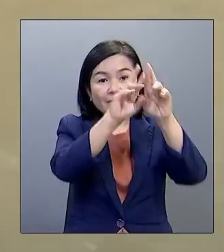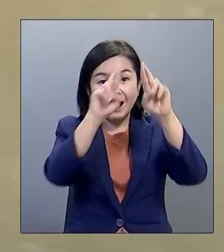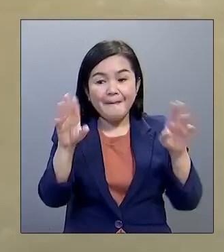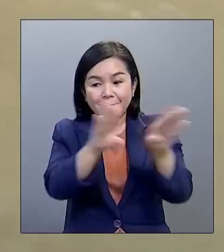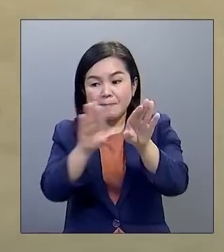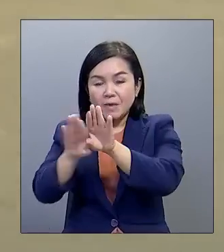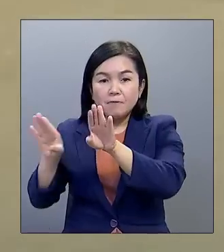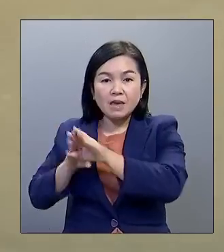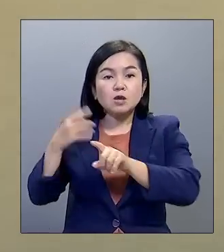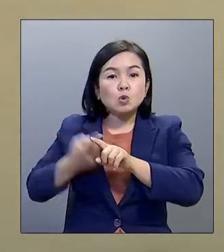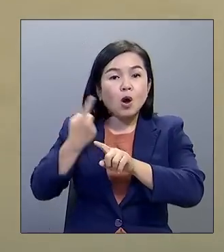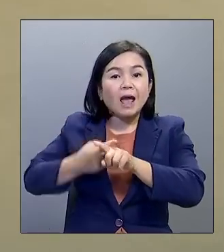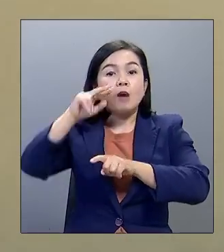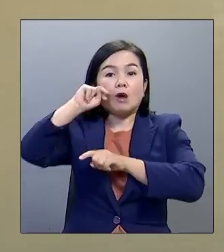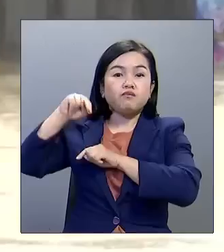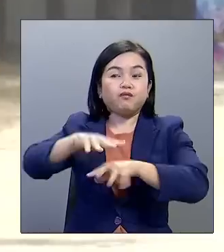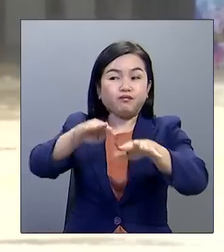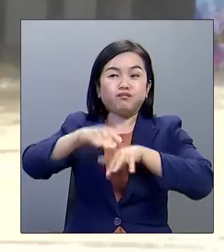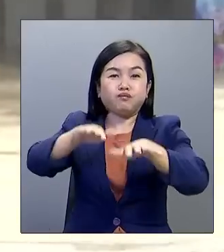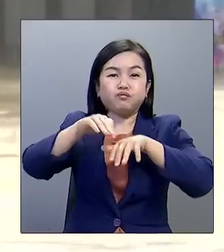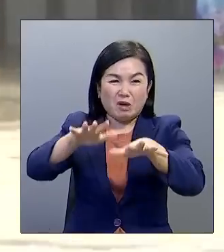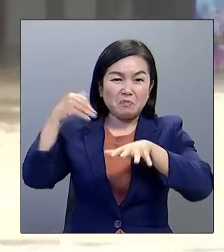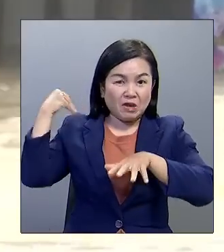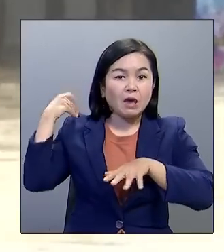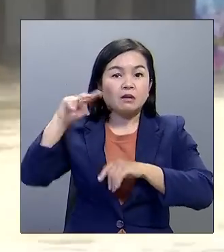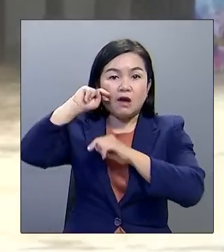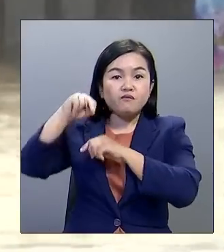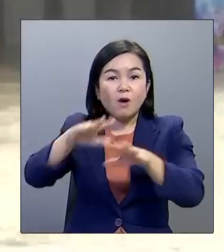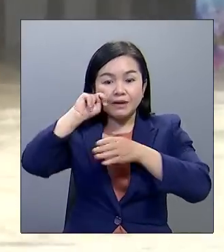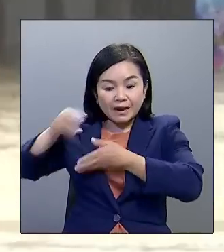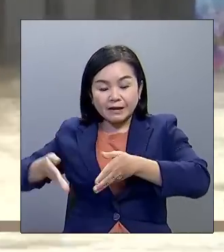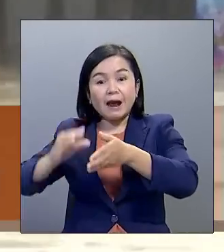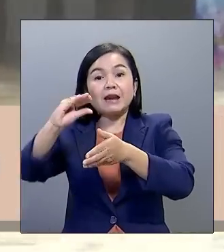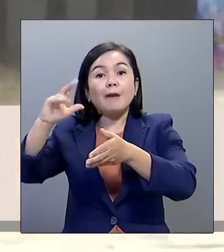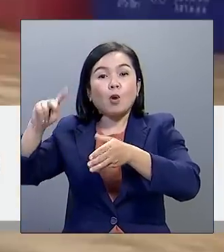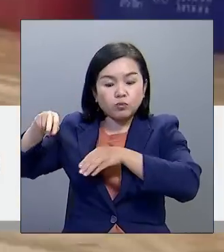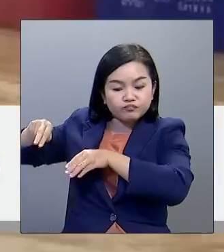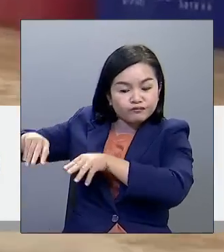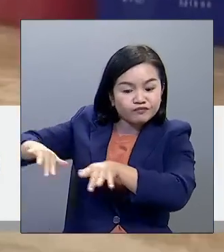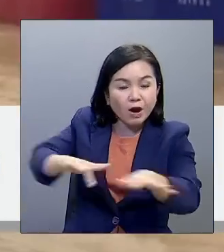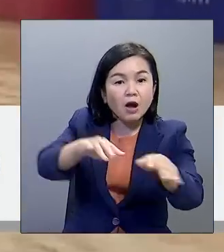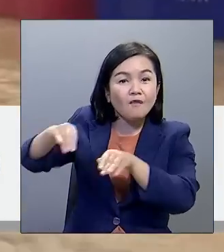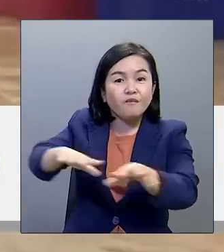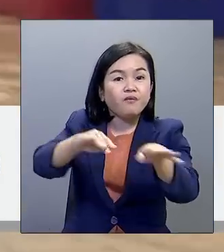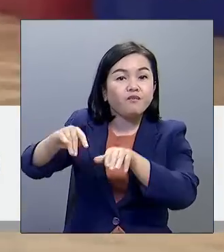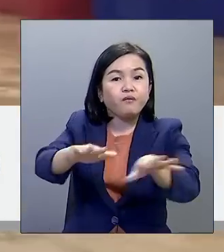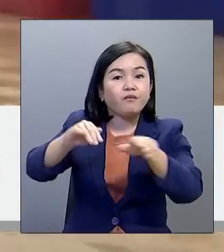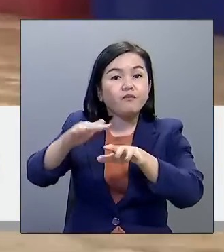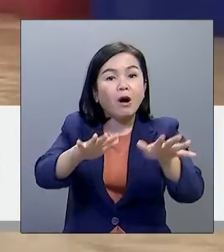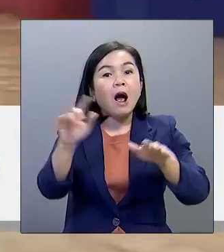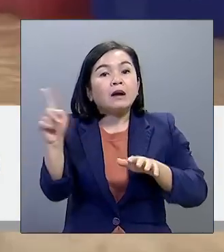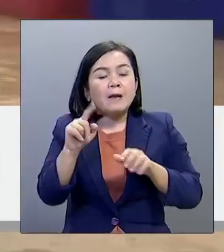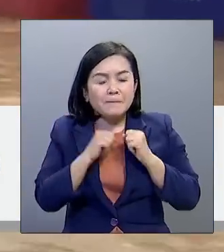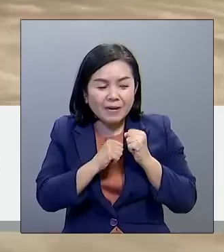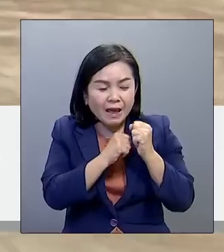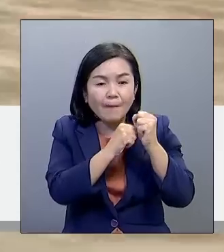คราวและกระแสน้ำที่ค่อนข้างไหลแรงและไหลบ่ามาจากแม่น้ำโกลกที่อยู่ดังนั้นหลังตลาดนั้นทำให้เจ้าหน้าที่ยังคงต้องใช้ความพย